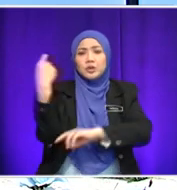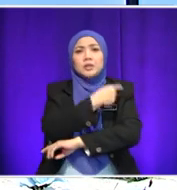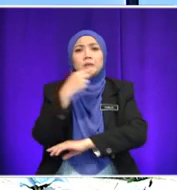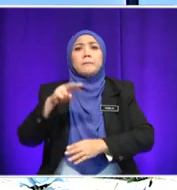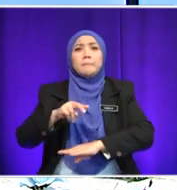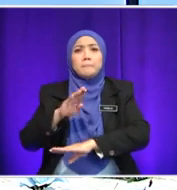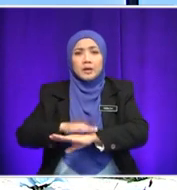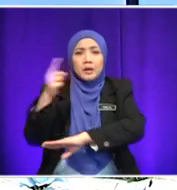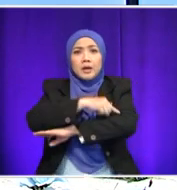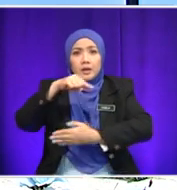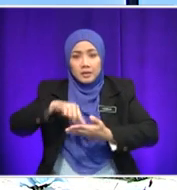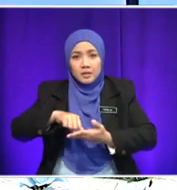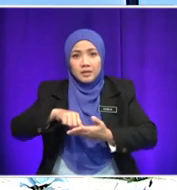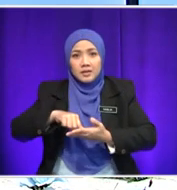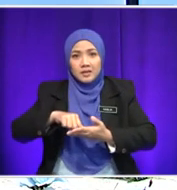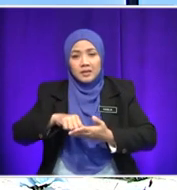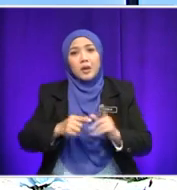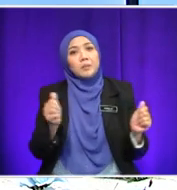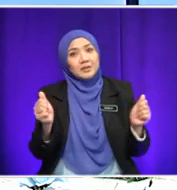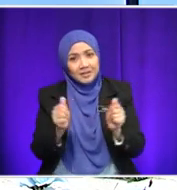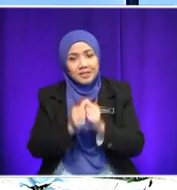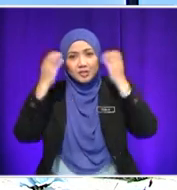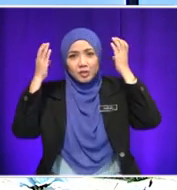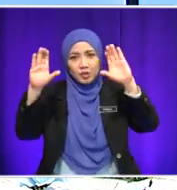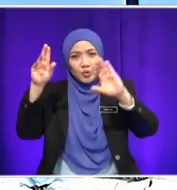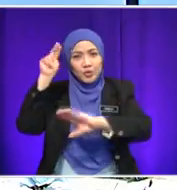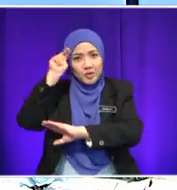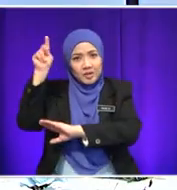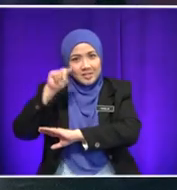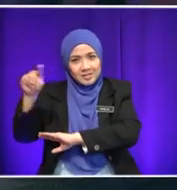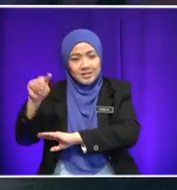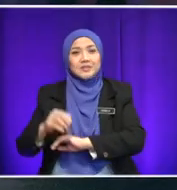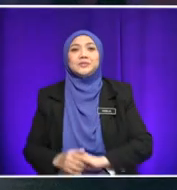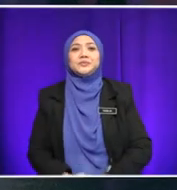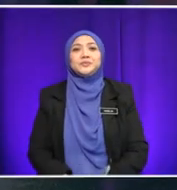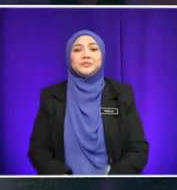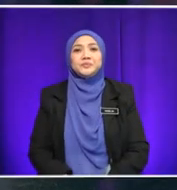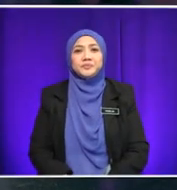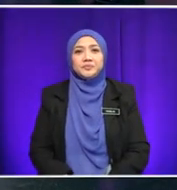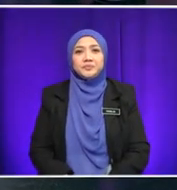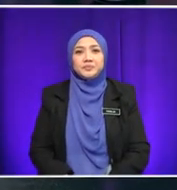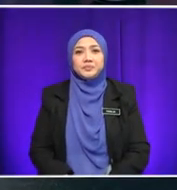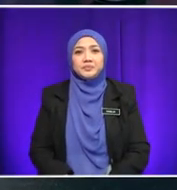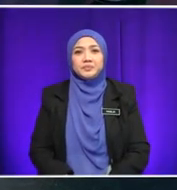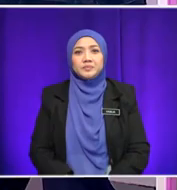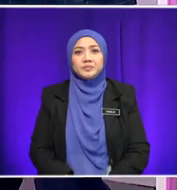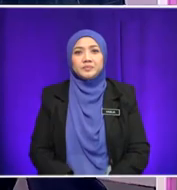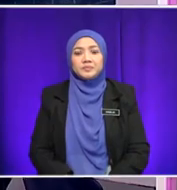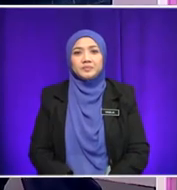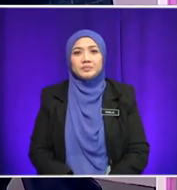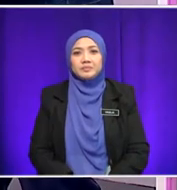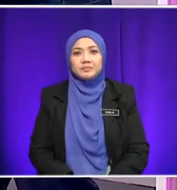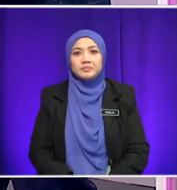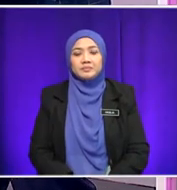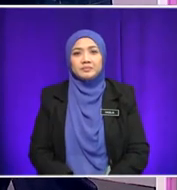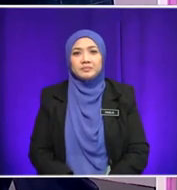tidak teruskan sesi pembelajaran kita bersama-sama dengan Cikgu Nazri silahkan cekgu Baiklah saya teruskan dengan